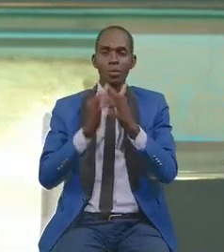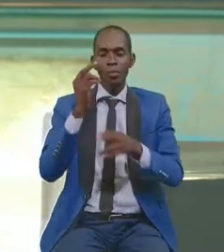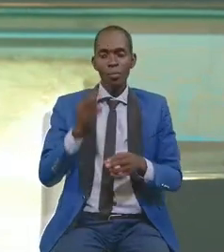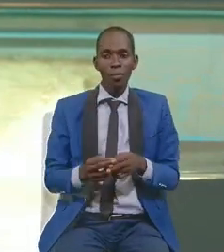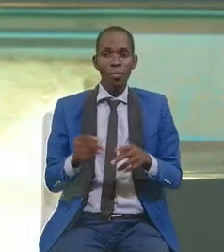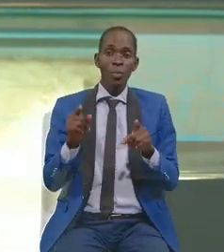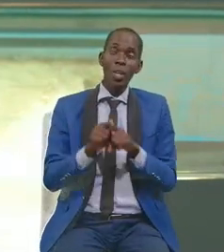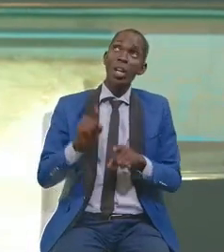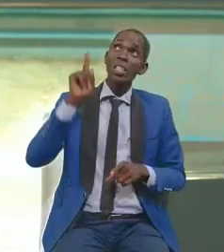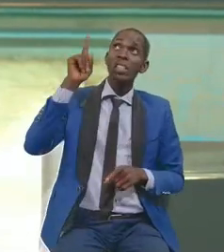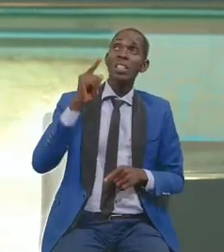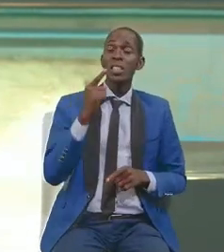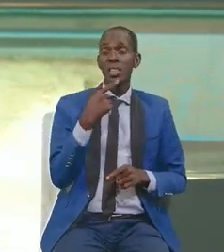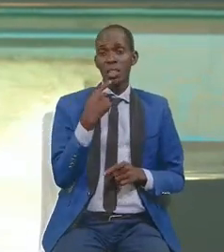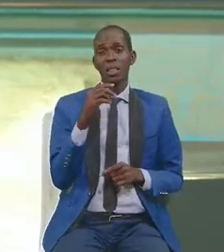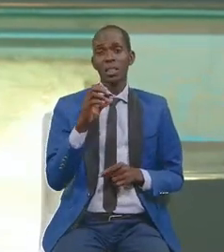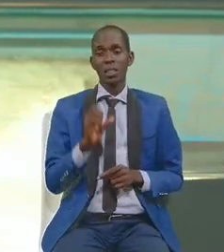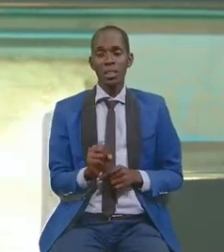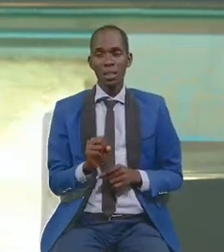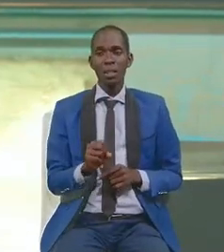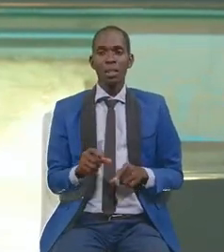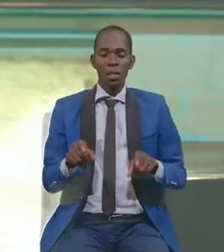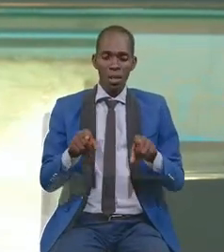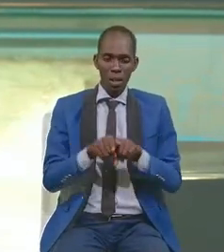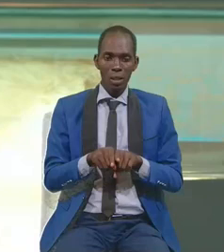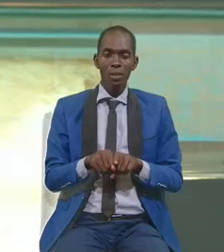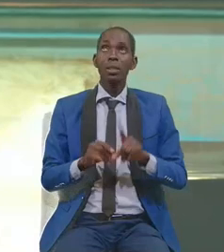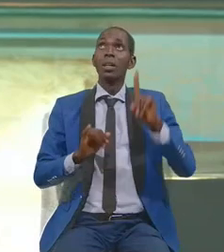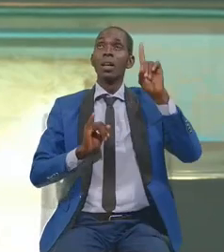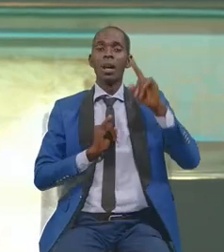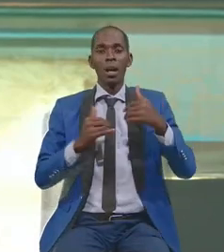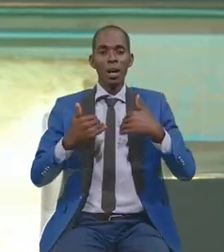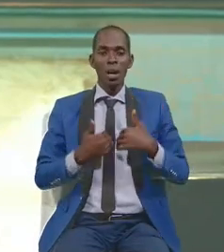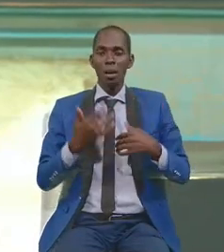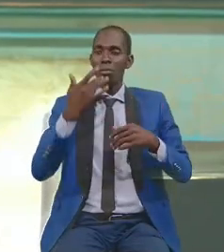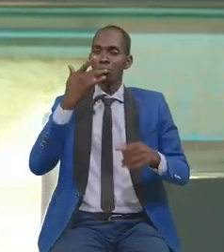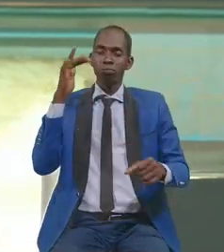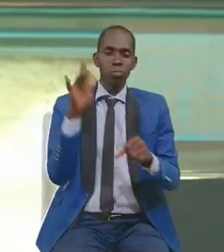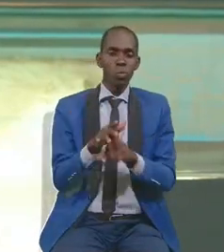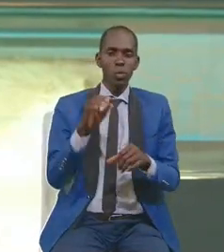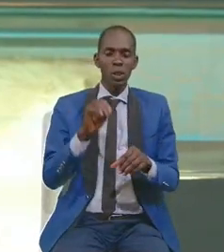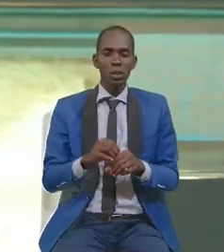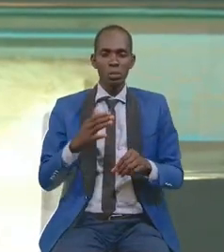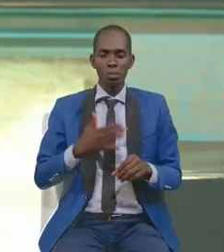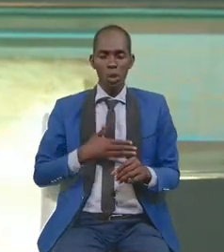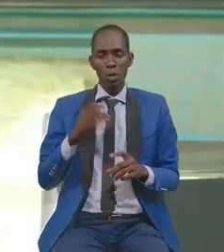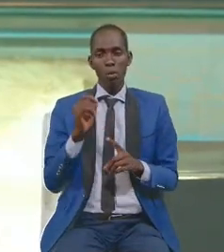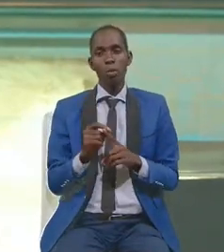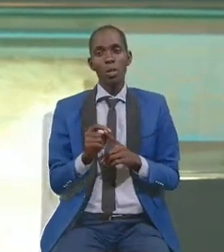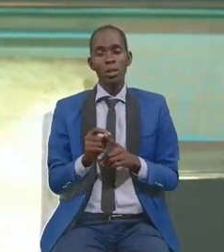Verset 4. Car il a parlé quelque part ainsi du septième jour, et Dieu se repose de toutes ses